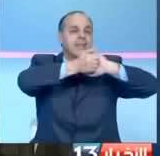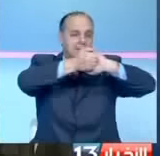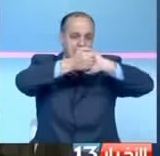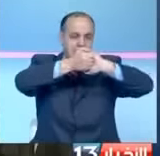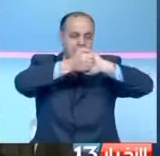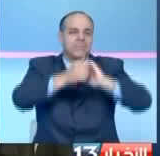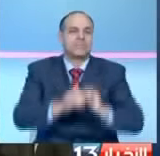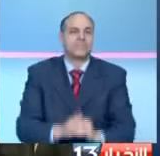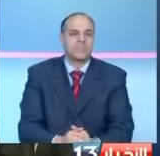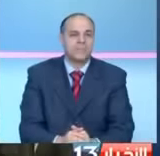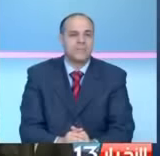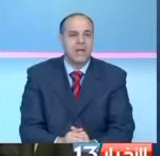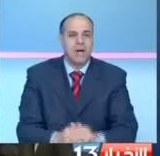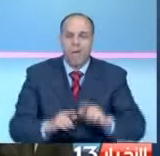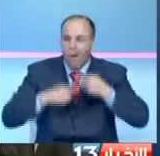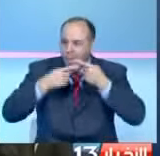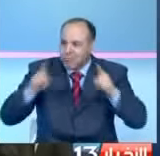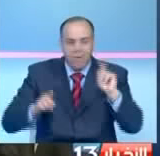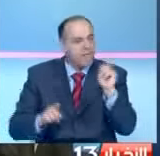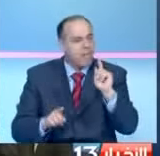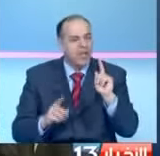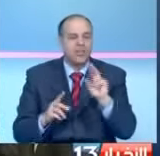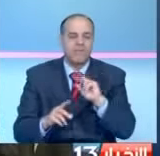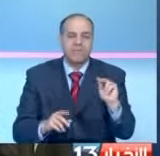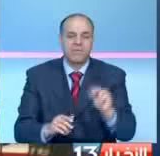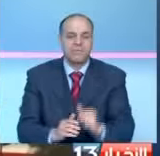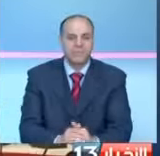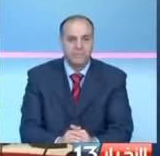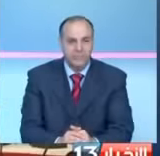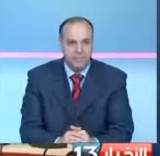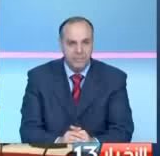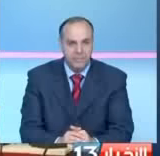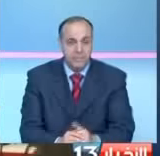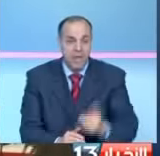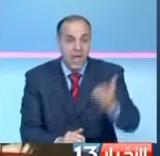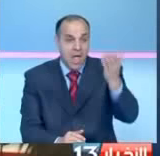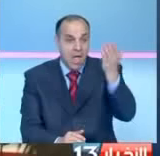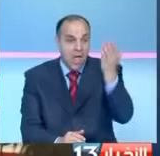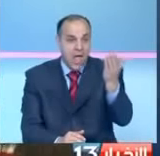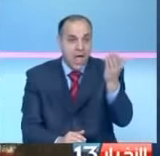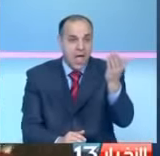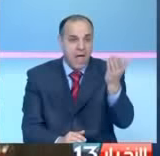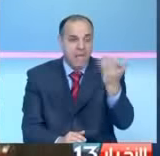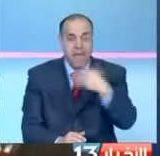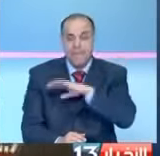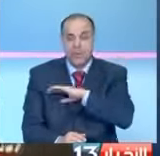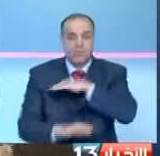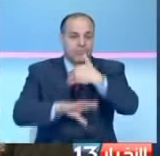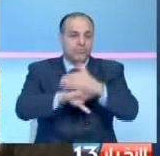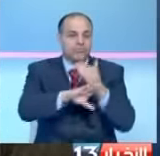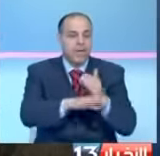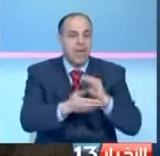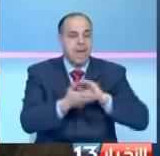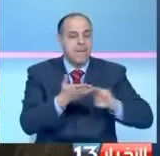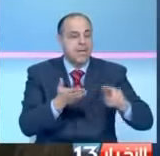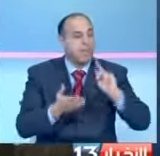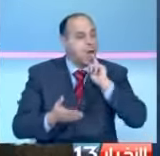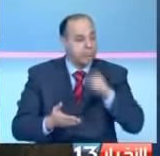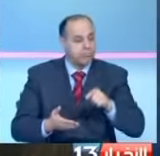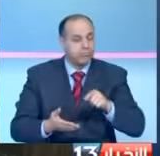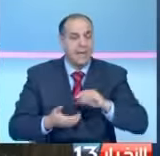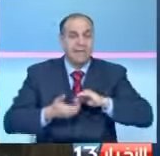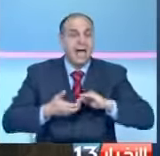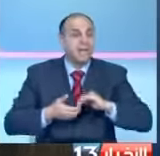في اليد، ما عندناش تفرقة بيننا. هذا وتم توزيع المسؤوليات في المكتب التنفيذي